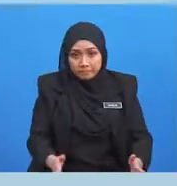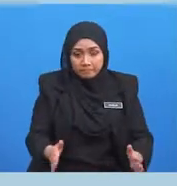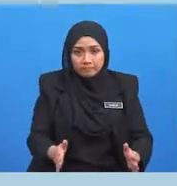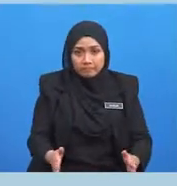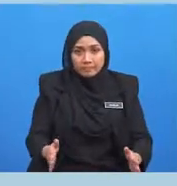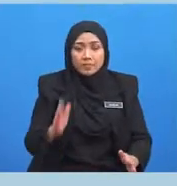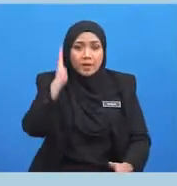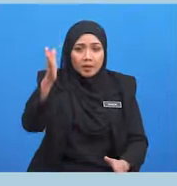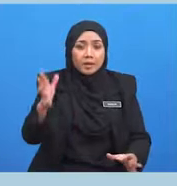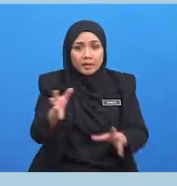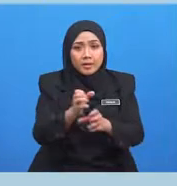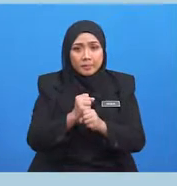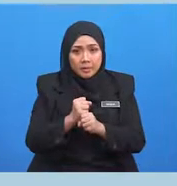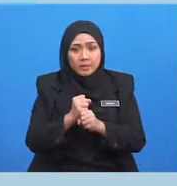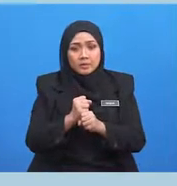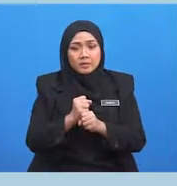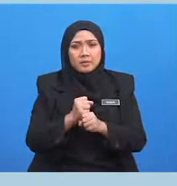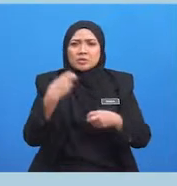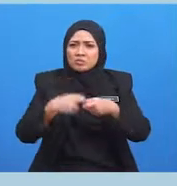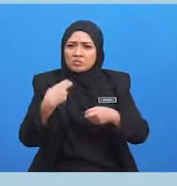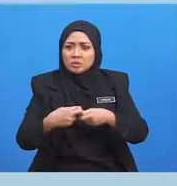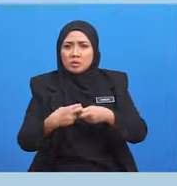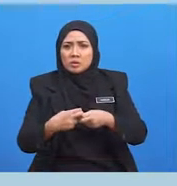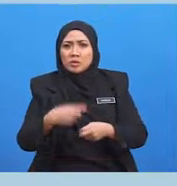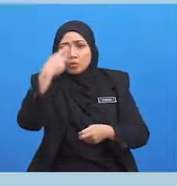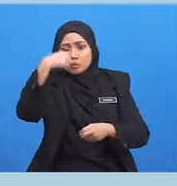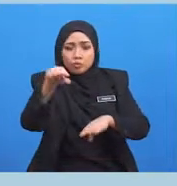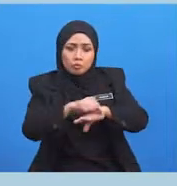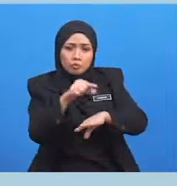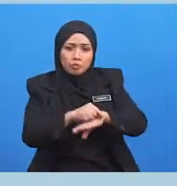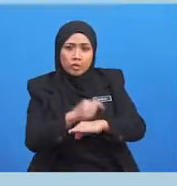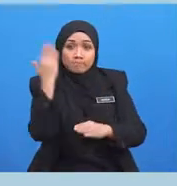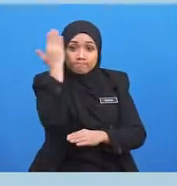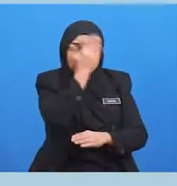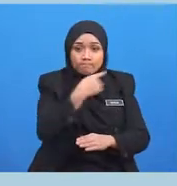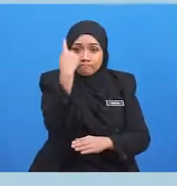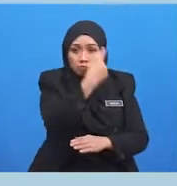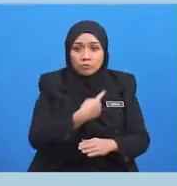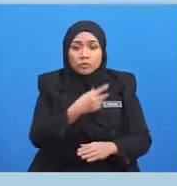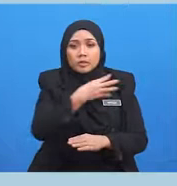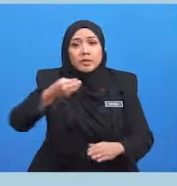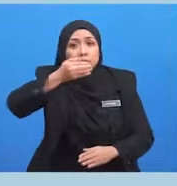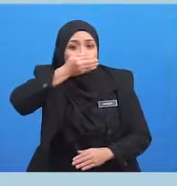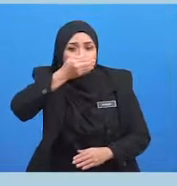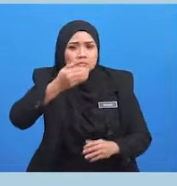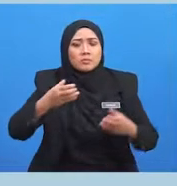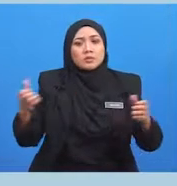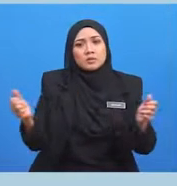kesukaran untuk menggunakan pelindung muka dan mulut dengan